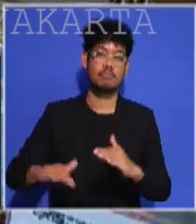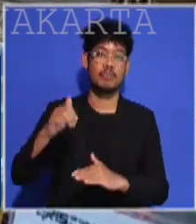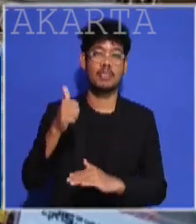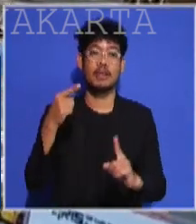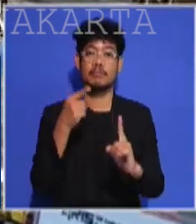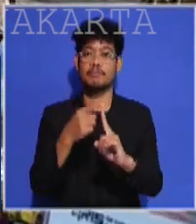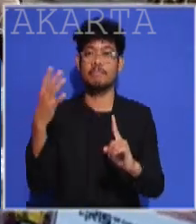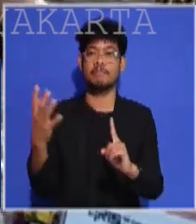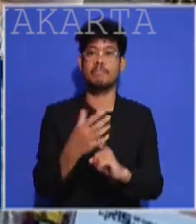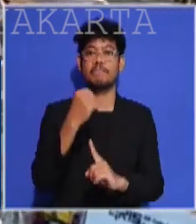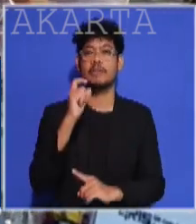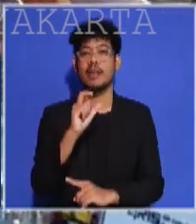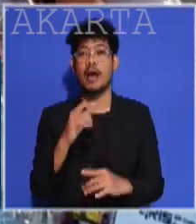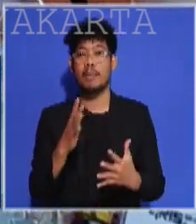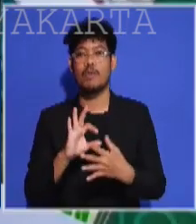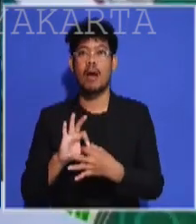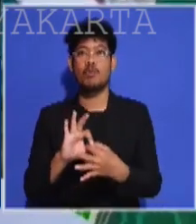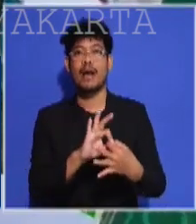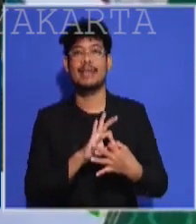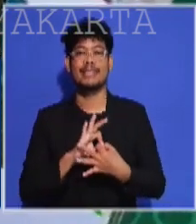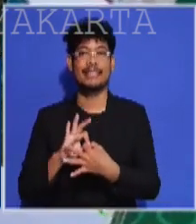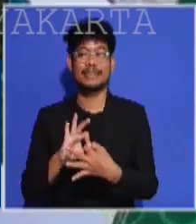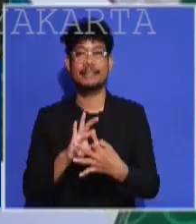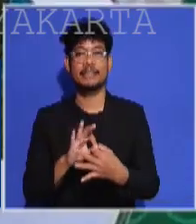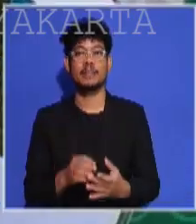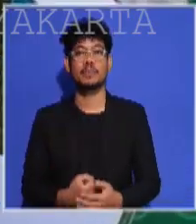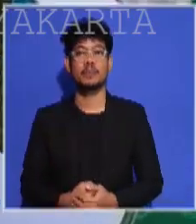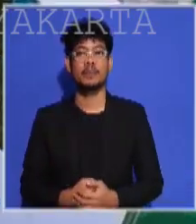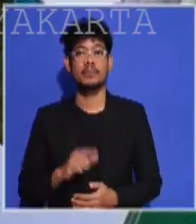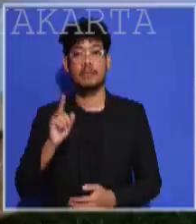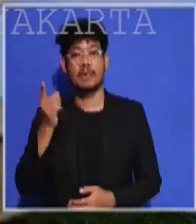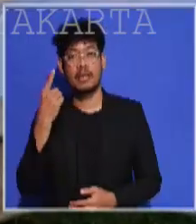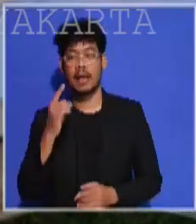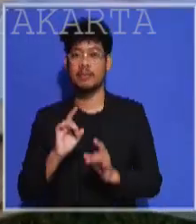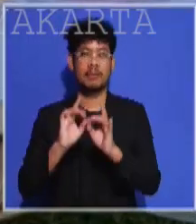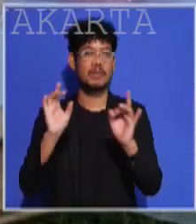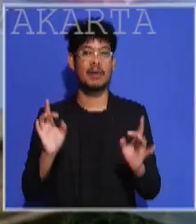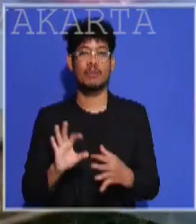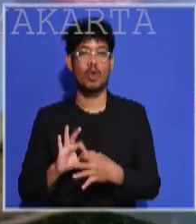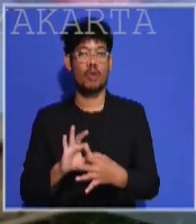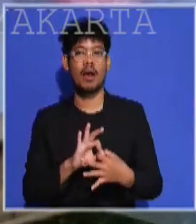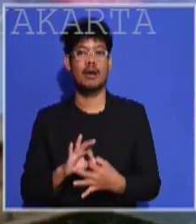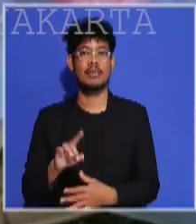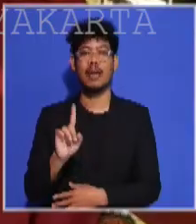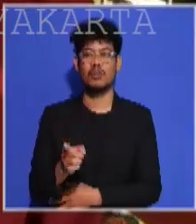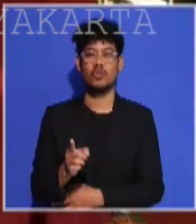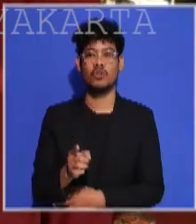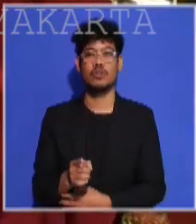antaranya dengan berkolaborasi dengan berbagai pihak termasuk dengan pemerintah daerah demikian Margo Laras dari Bantul